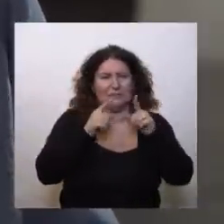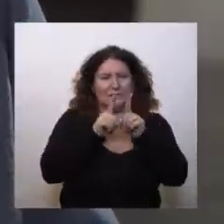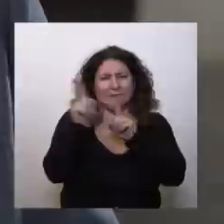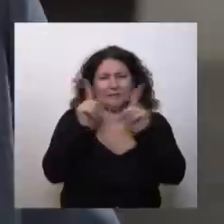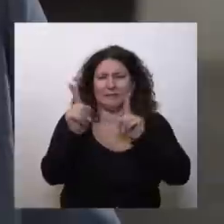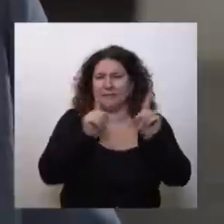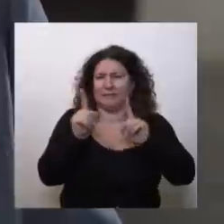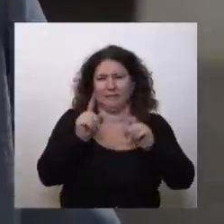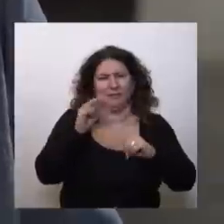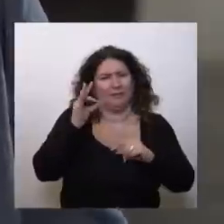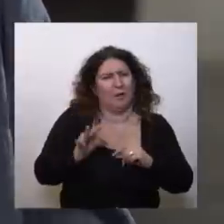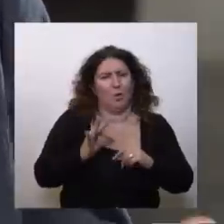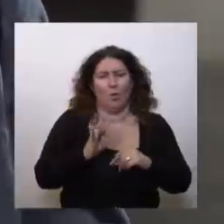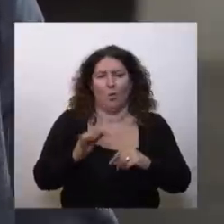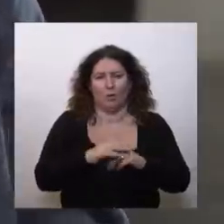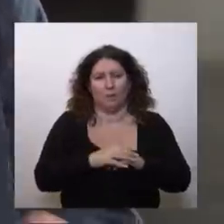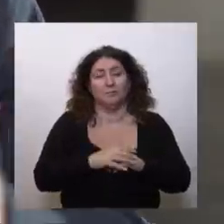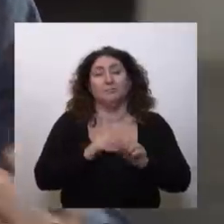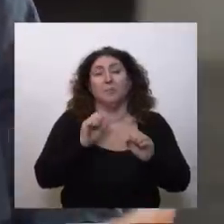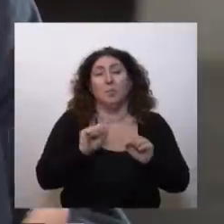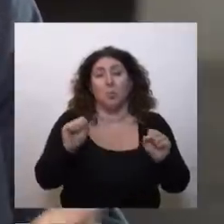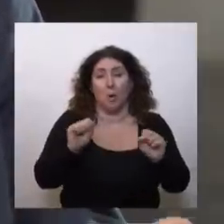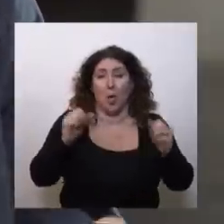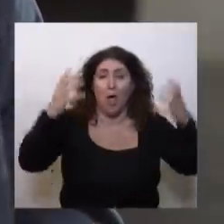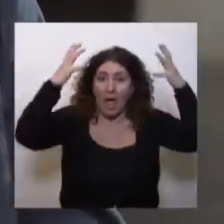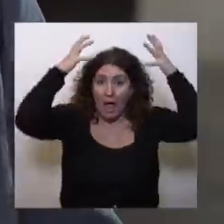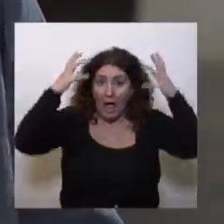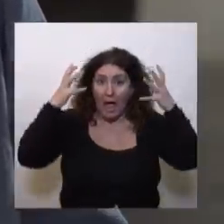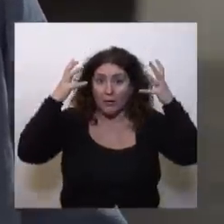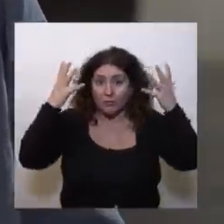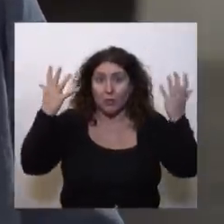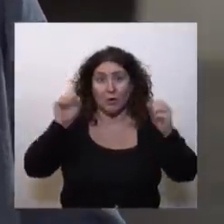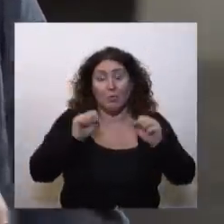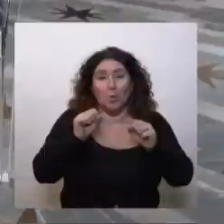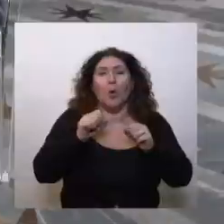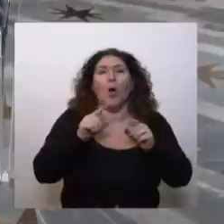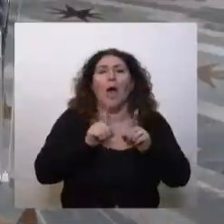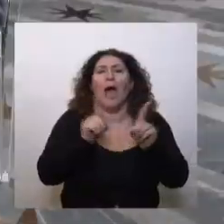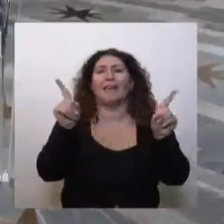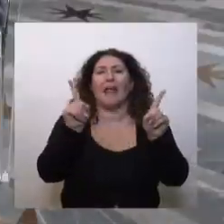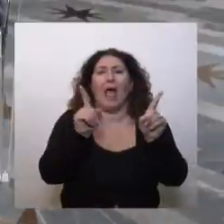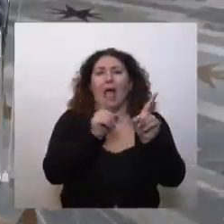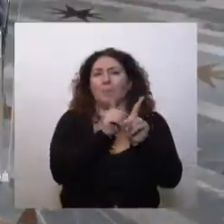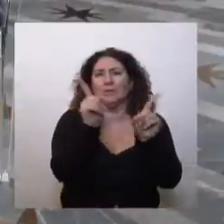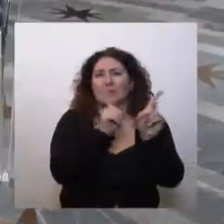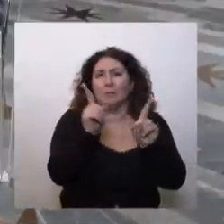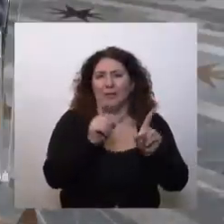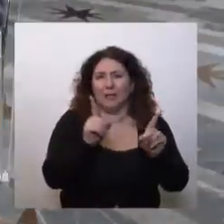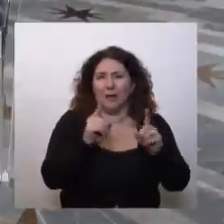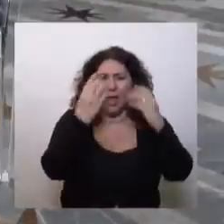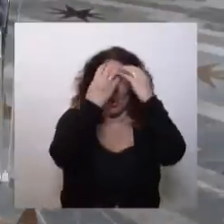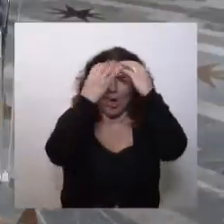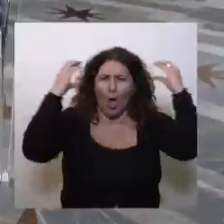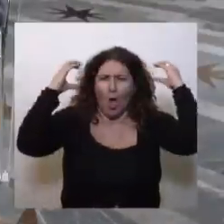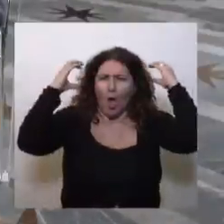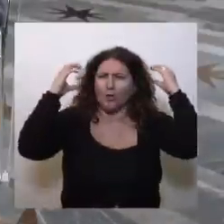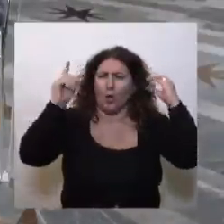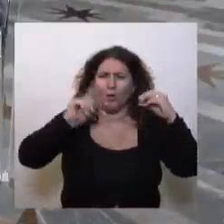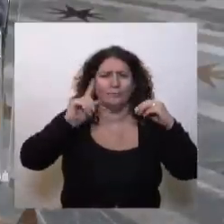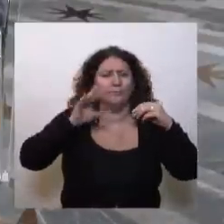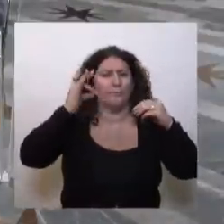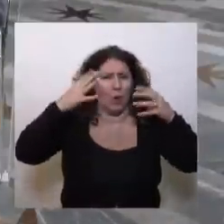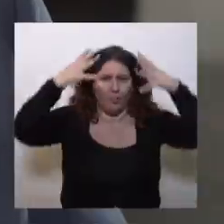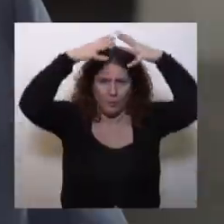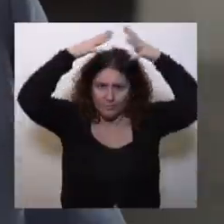acuminati. Potrebbe trattarsi di un casco realizzato con rami spinosi, non solo una corona però, ma un vero e proprio